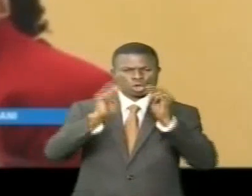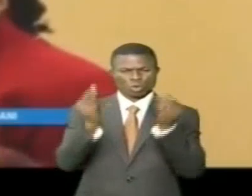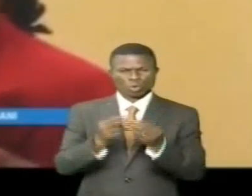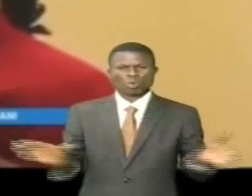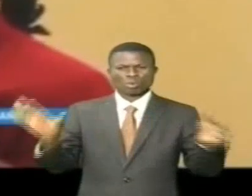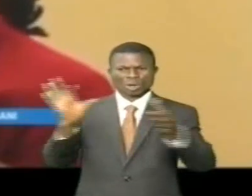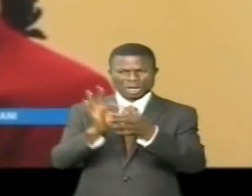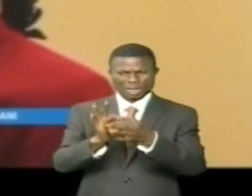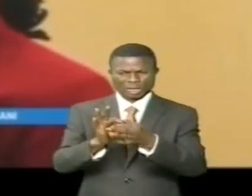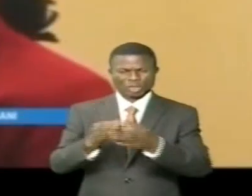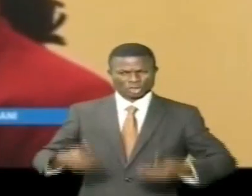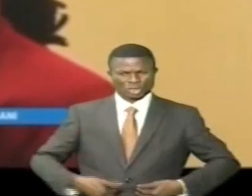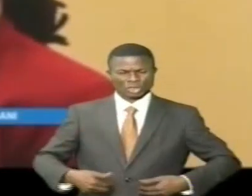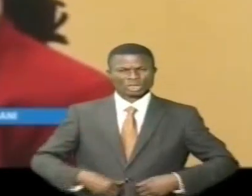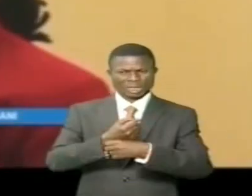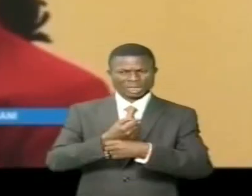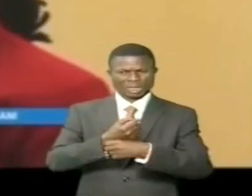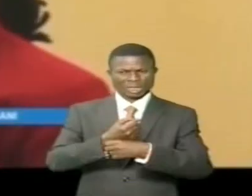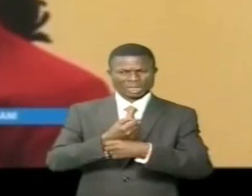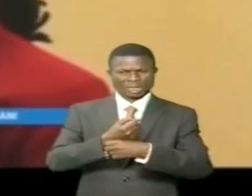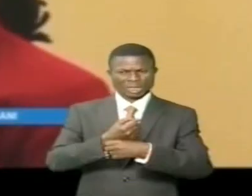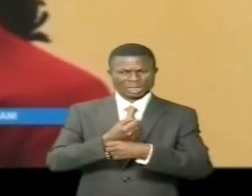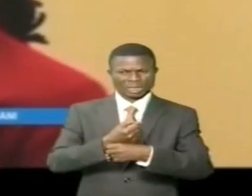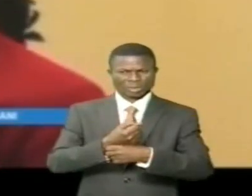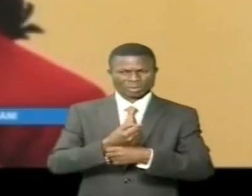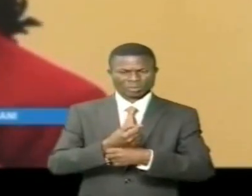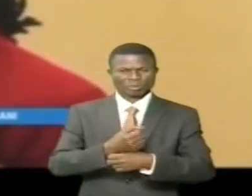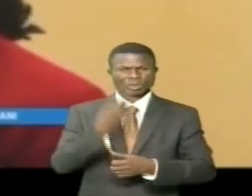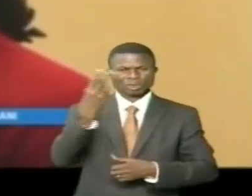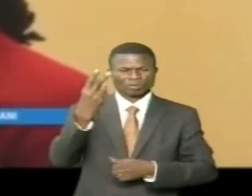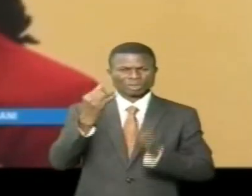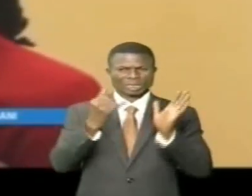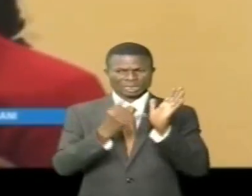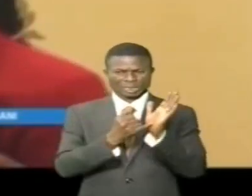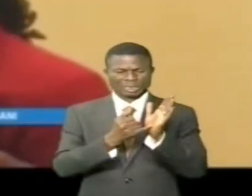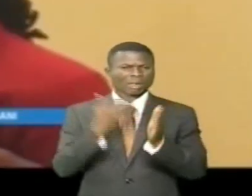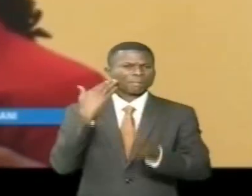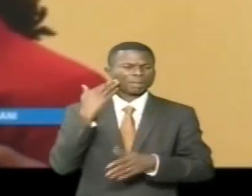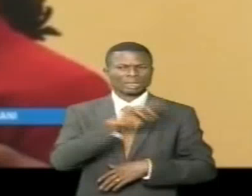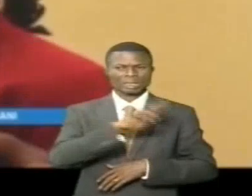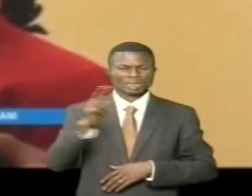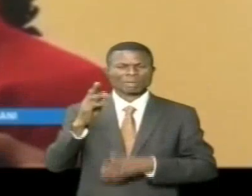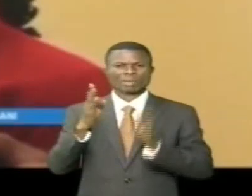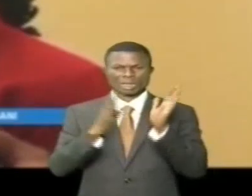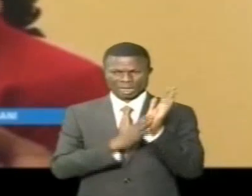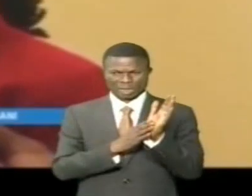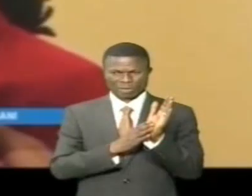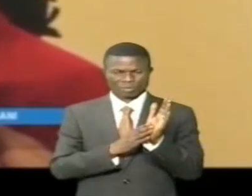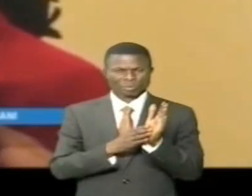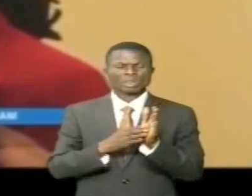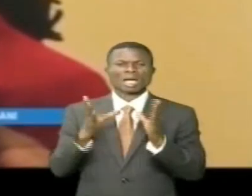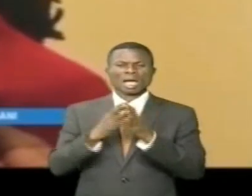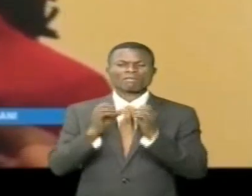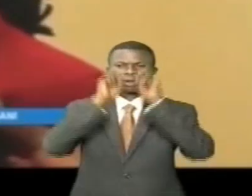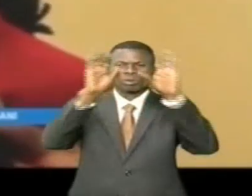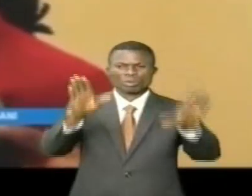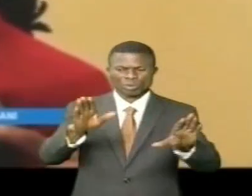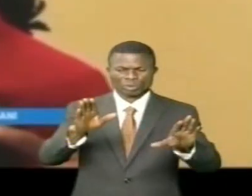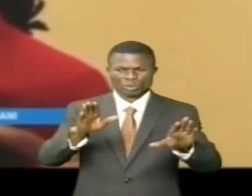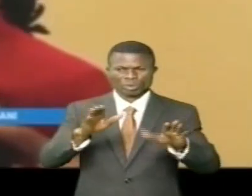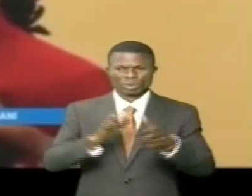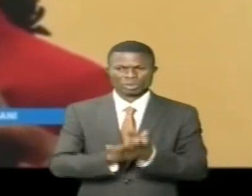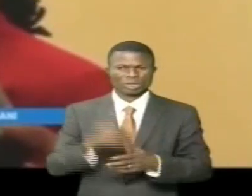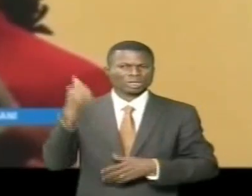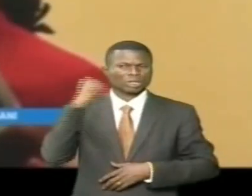jeunes qui a été créé le 26 mars 2009 par la bénédiction de feu